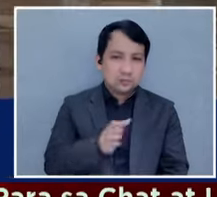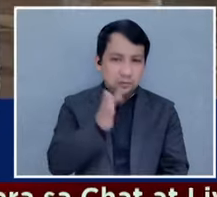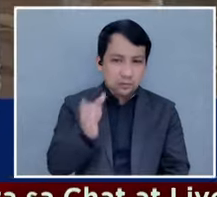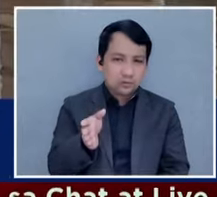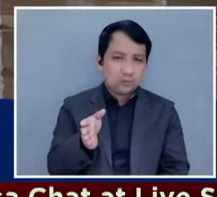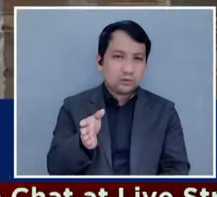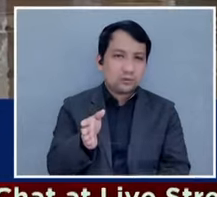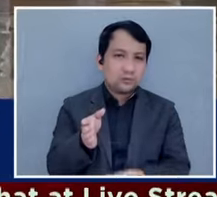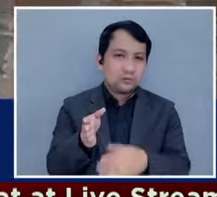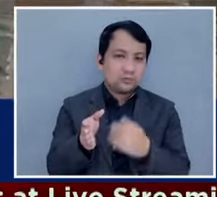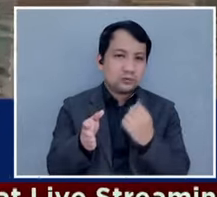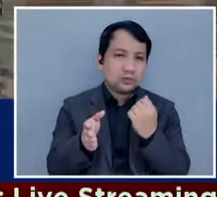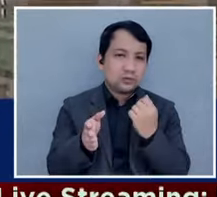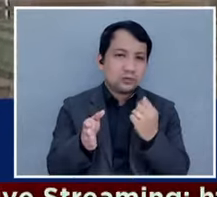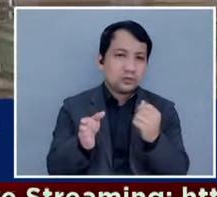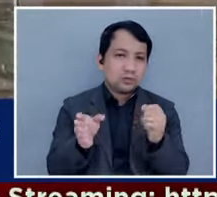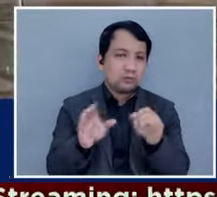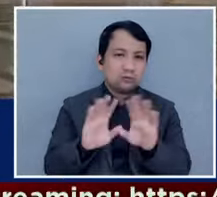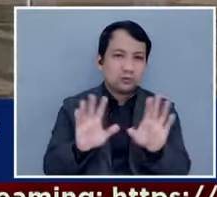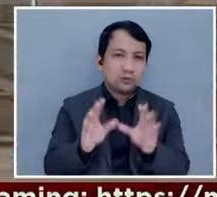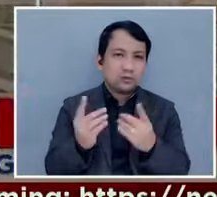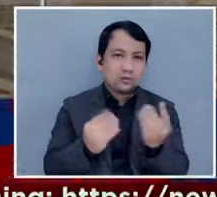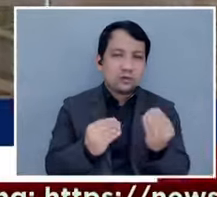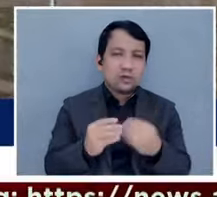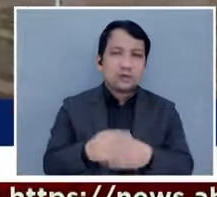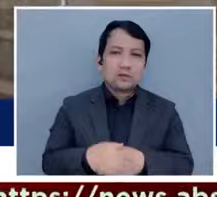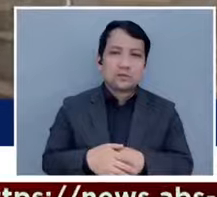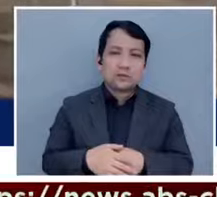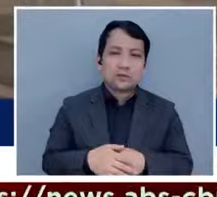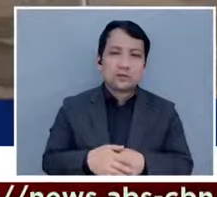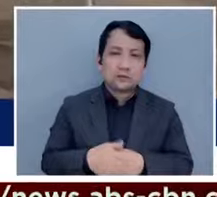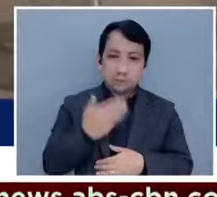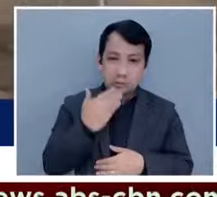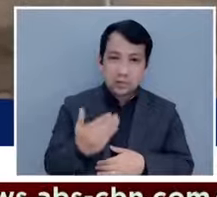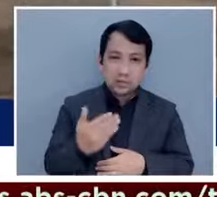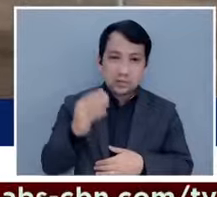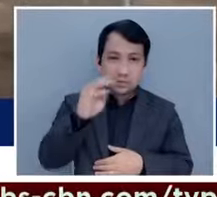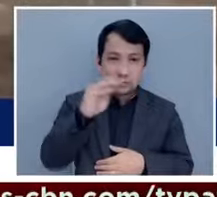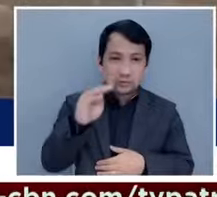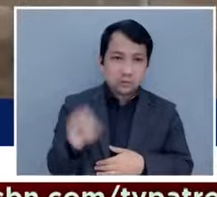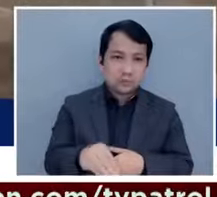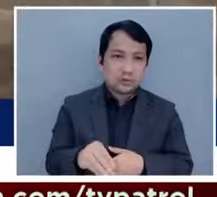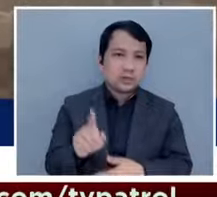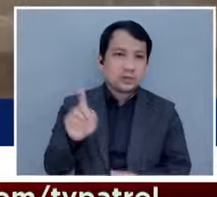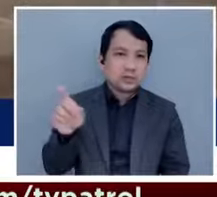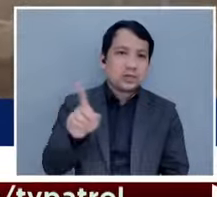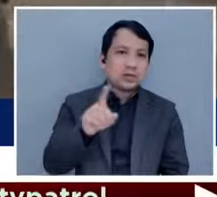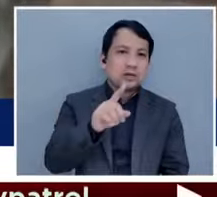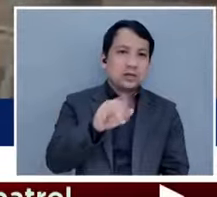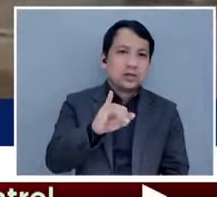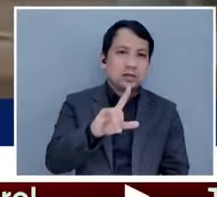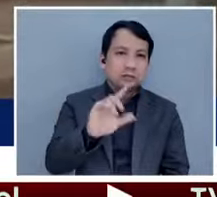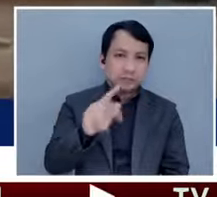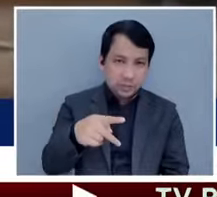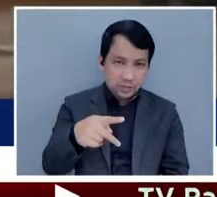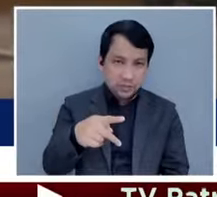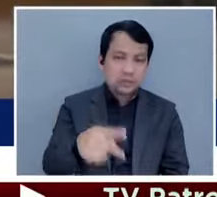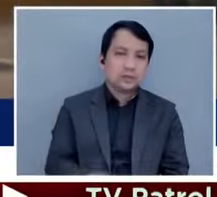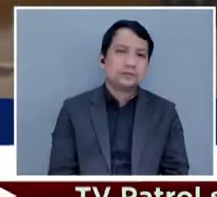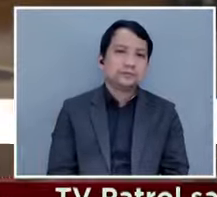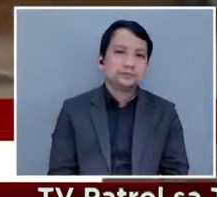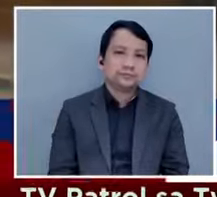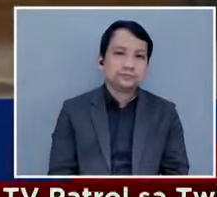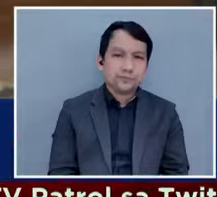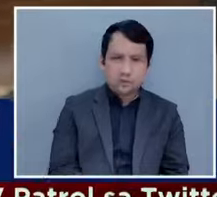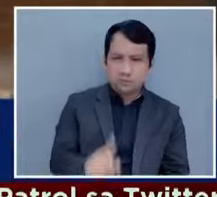ipagpaliban. Laking pasalamat naman ng Meralco sa tinatawag na Interruptible Load Program o ILP. Ano nga ba